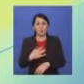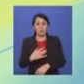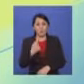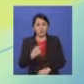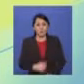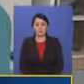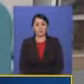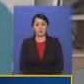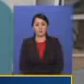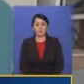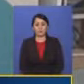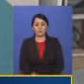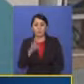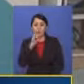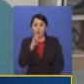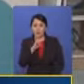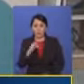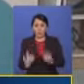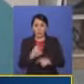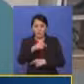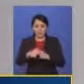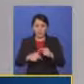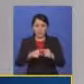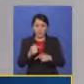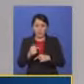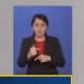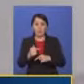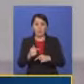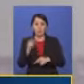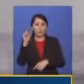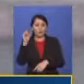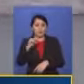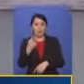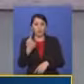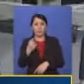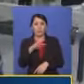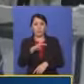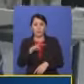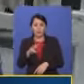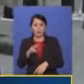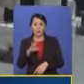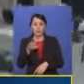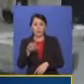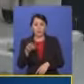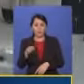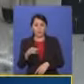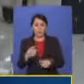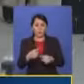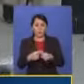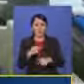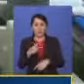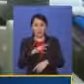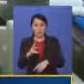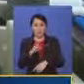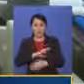аса маңызды. Шағын және орта бизнестегі белсенді кәсіпкерлер саны 1 миллион 300 мыңнан асты. Олар 3,5 миллиондай тұрғынды жұмыспен